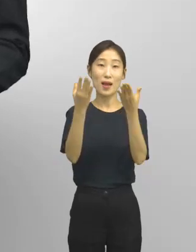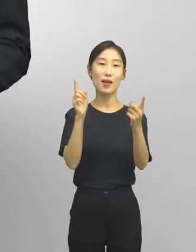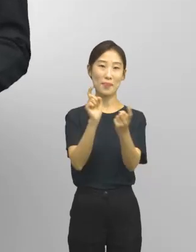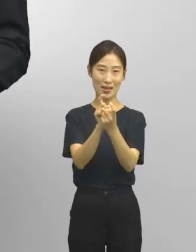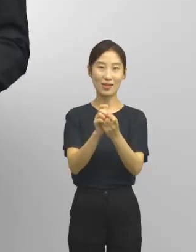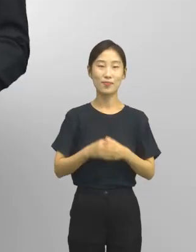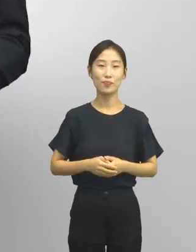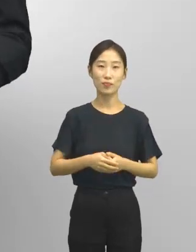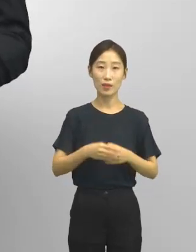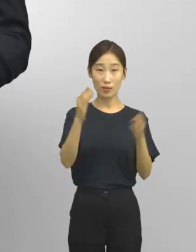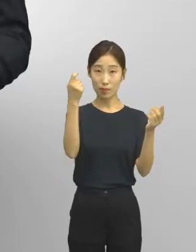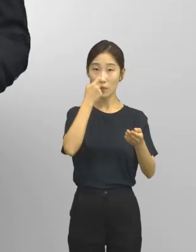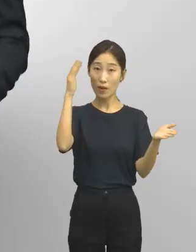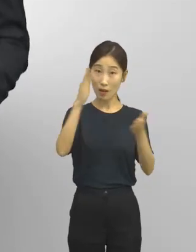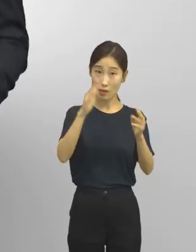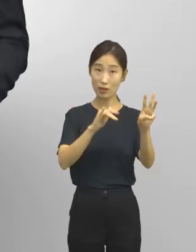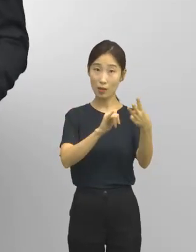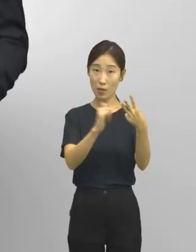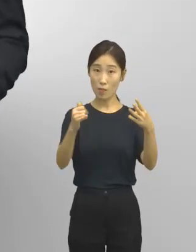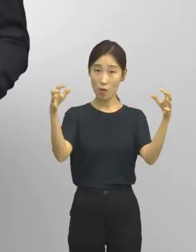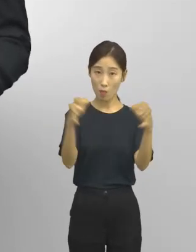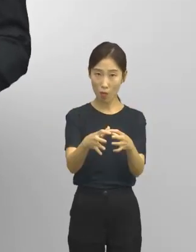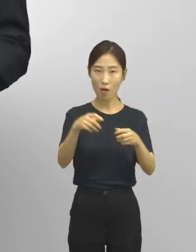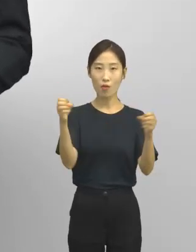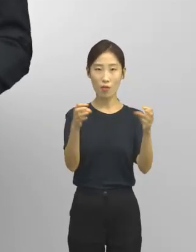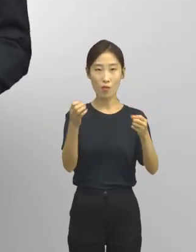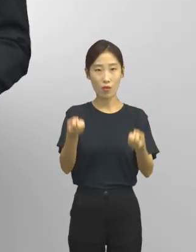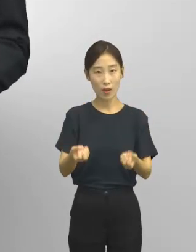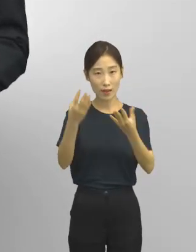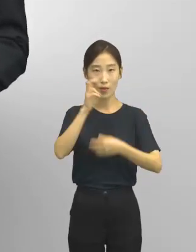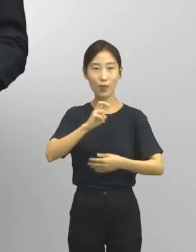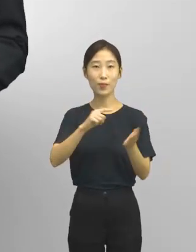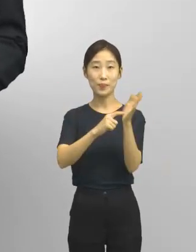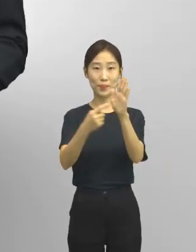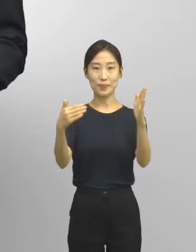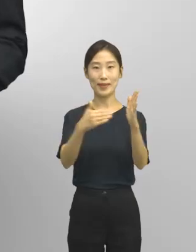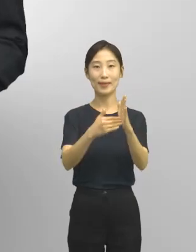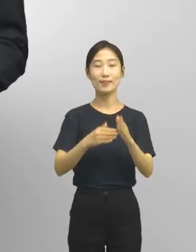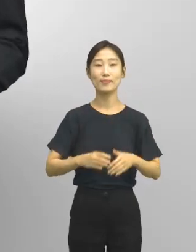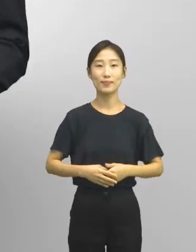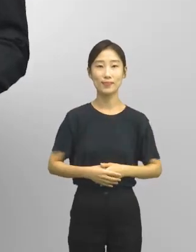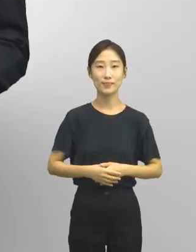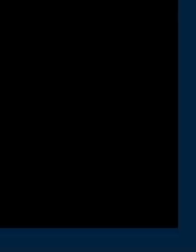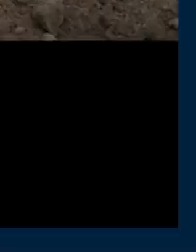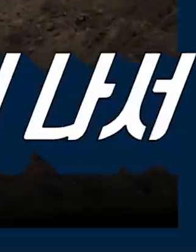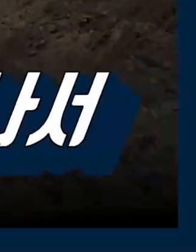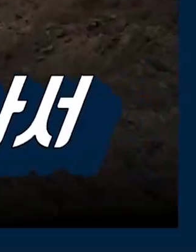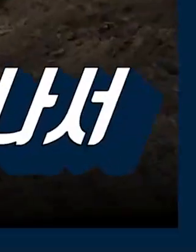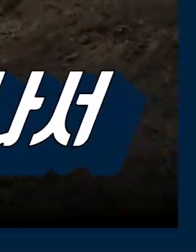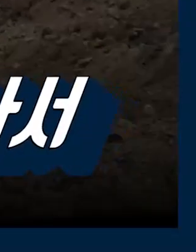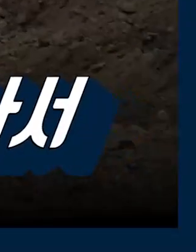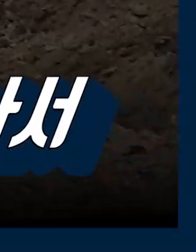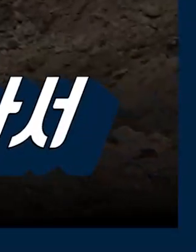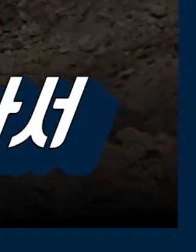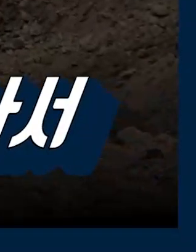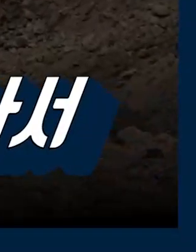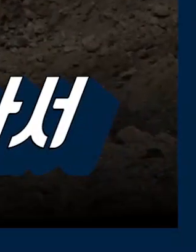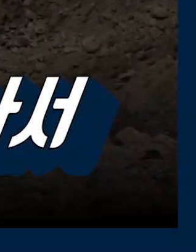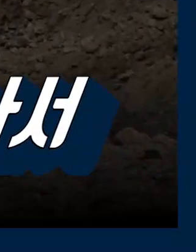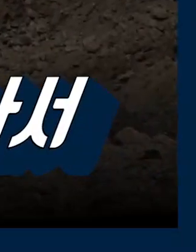맞이했습니다. 수강생 300여 명이 함께한 효 토크 콘서트와 국악 공연도 펼쳐졌습니다.